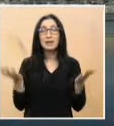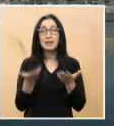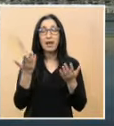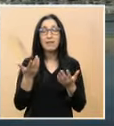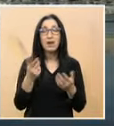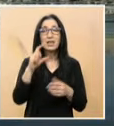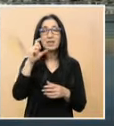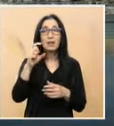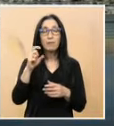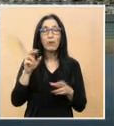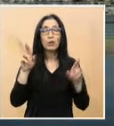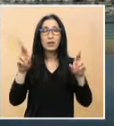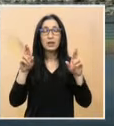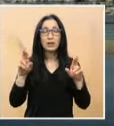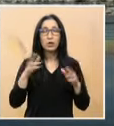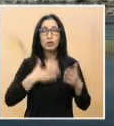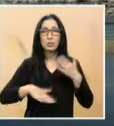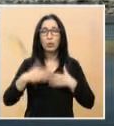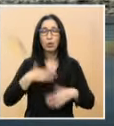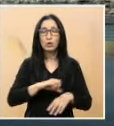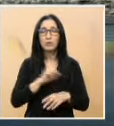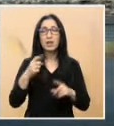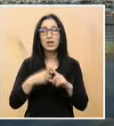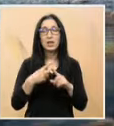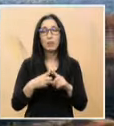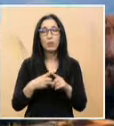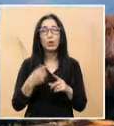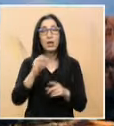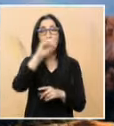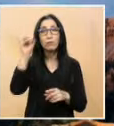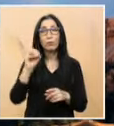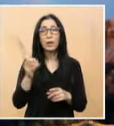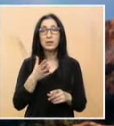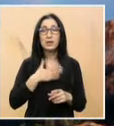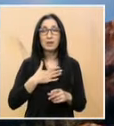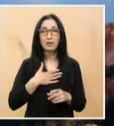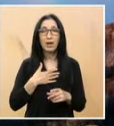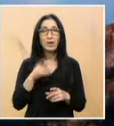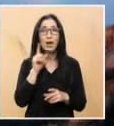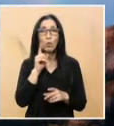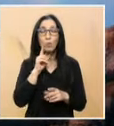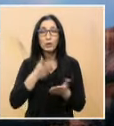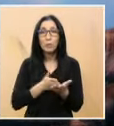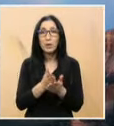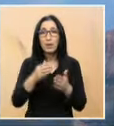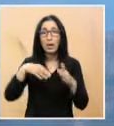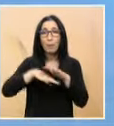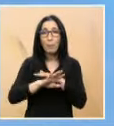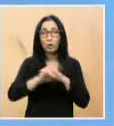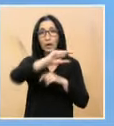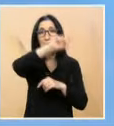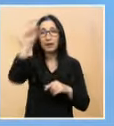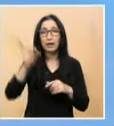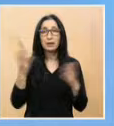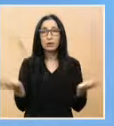е станала символ на надежда, спокойствие и хармония. Дори европейците са вярвали, че ако мъж мине под дъгата,